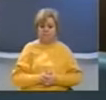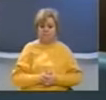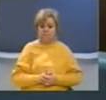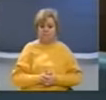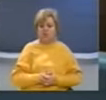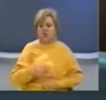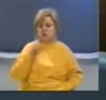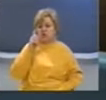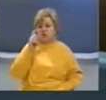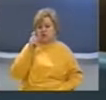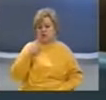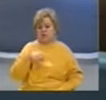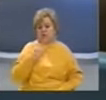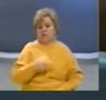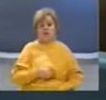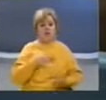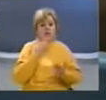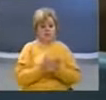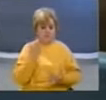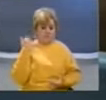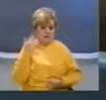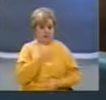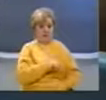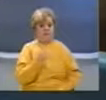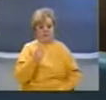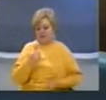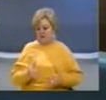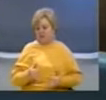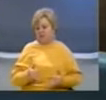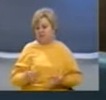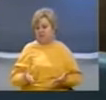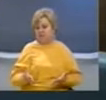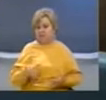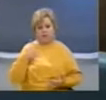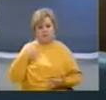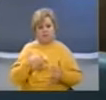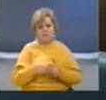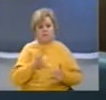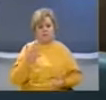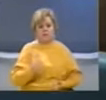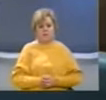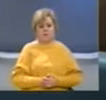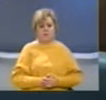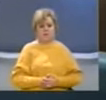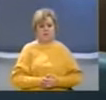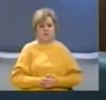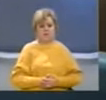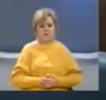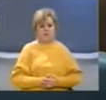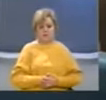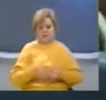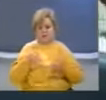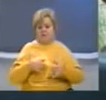100 herë ka qenë shumë më i mirë drafti që ka ardhur para një viti se sa ky që ka ardhur në janar të vitit 2015 dhe se sa ky që po shqyrtojmë